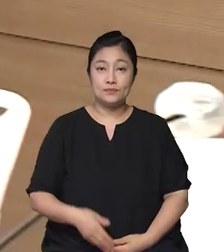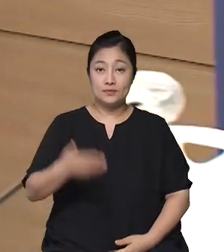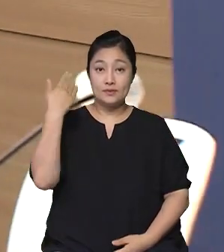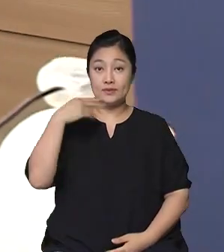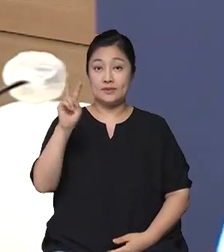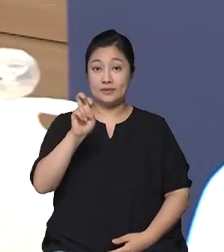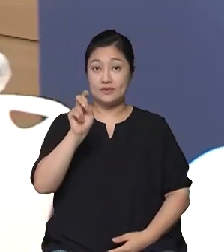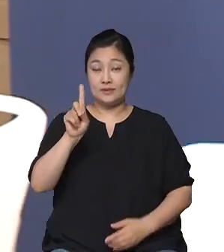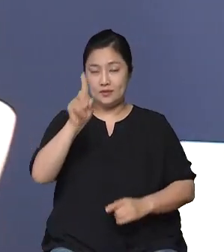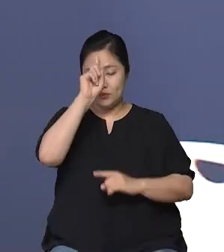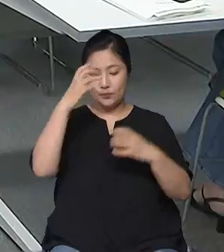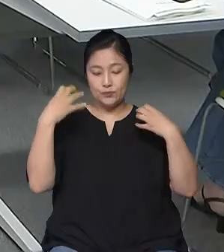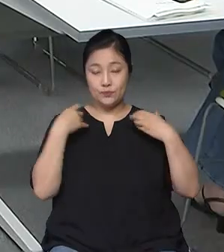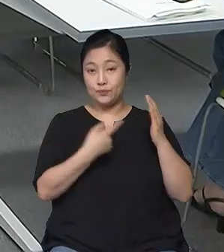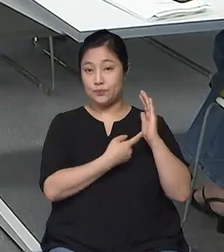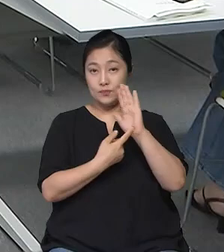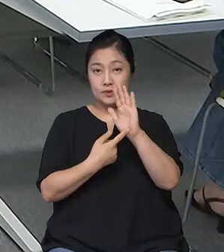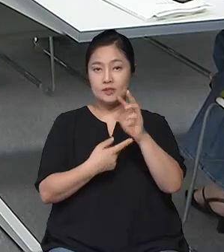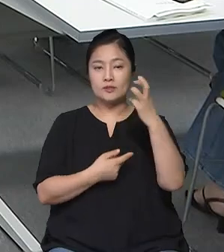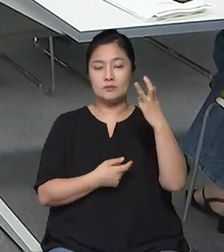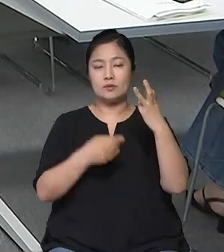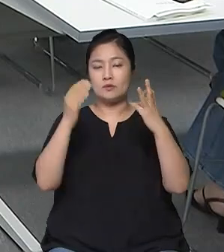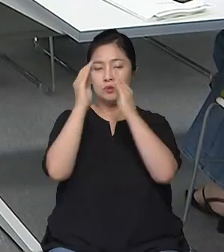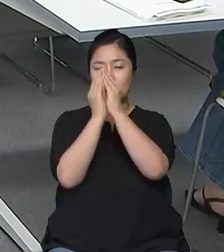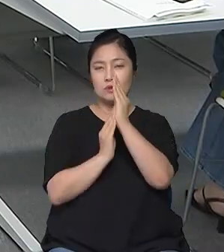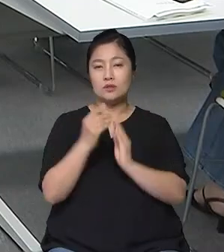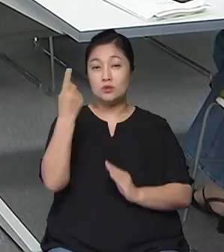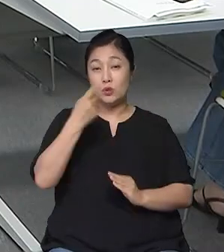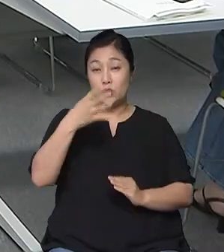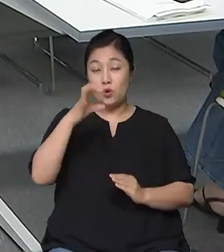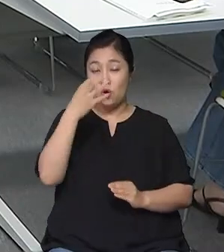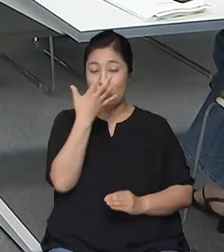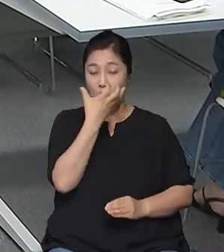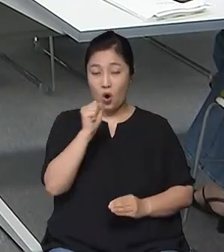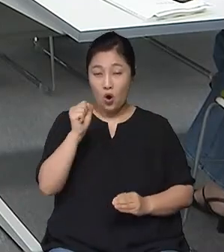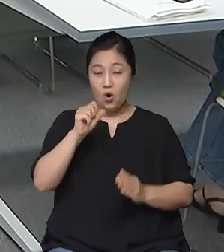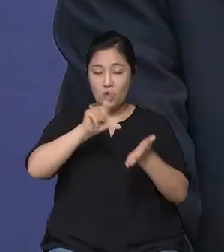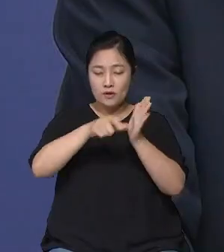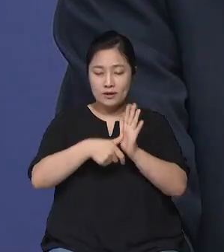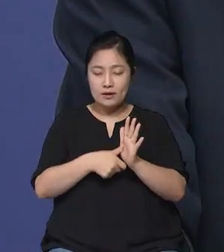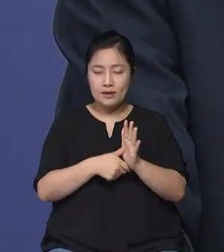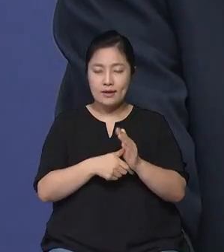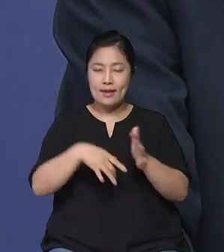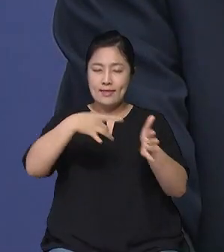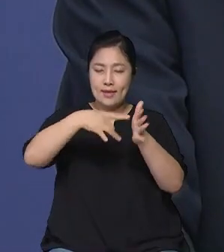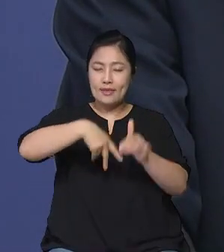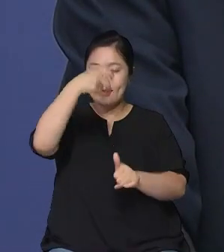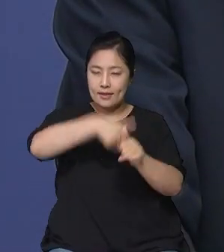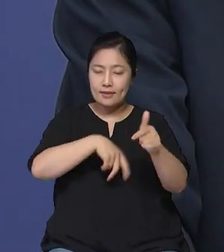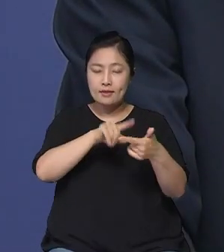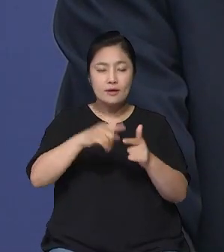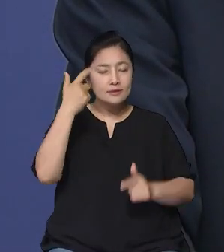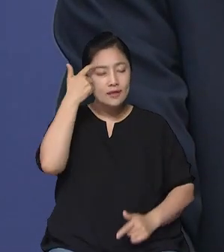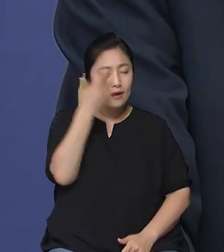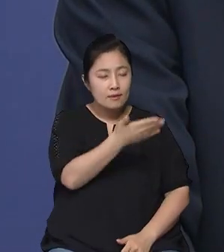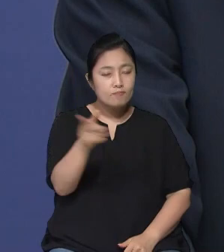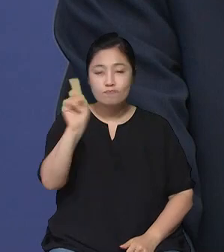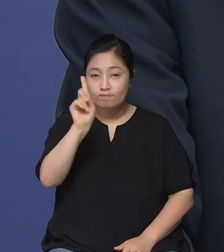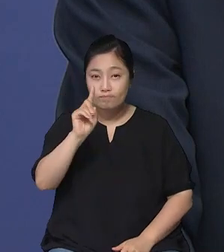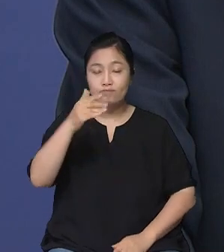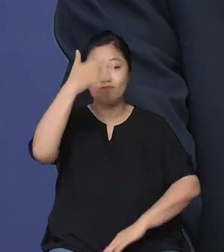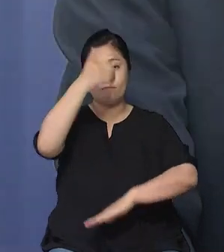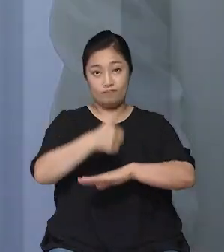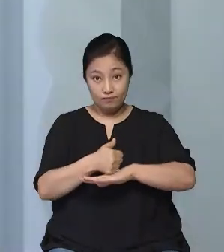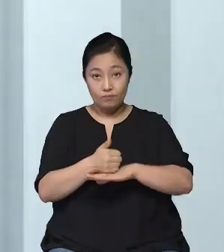지난 21일 정부가 발표한 13조 5천억원 규모의 감세 정책에 대해 어떻게 생각하는지를 물었습니다